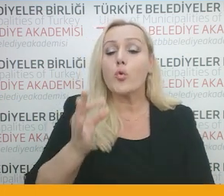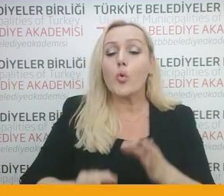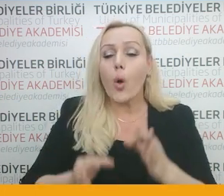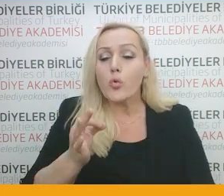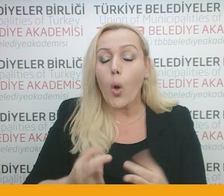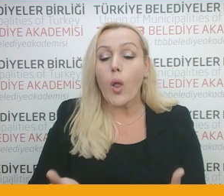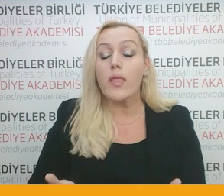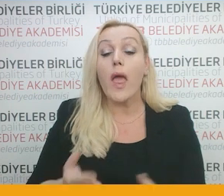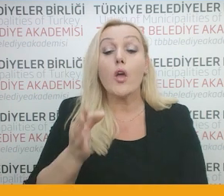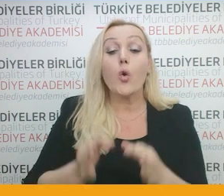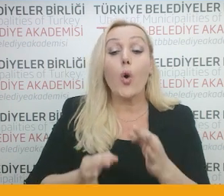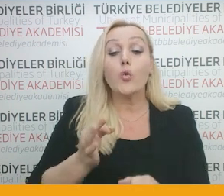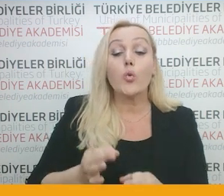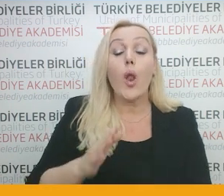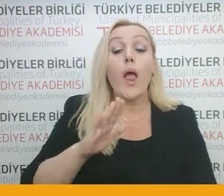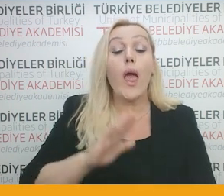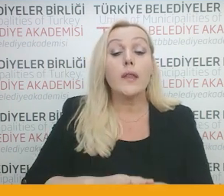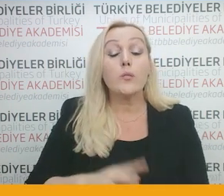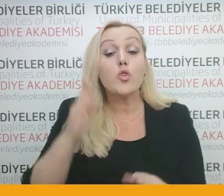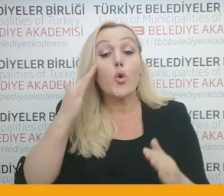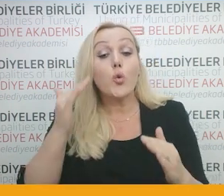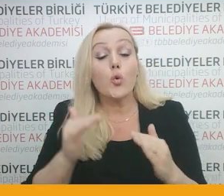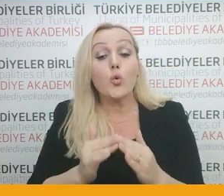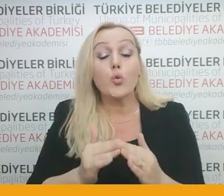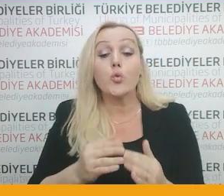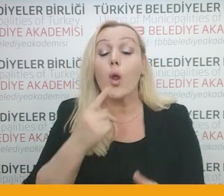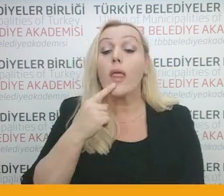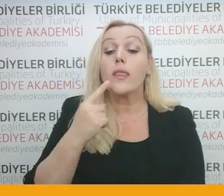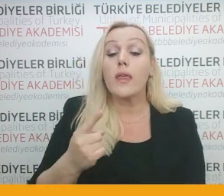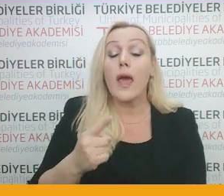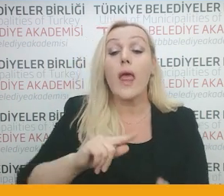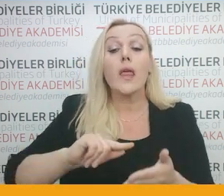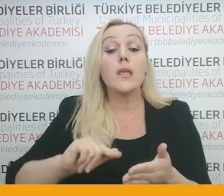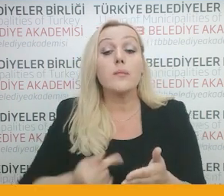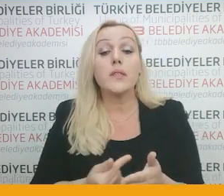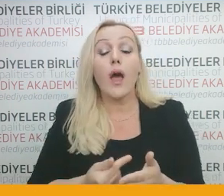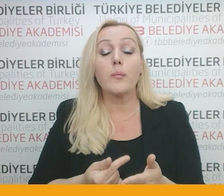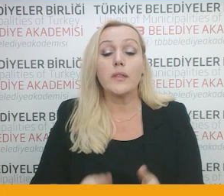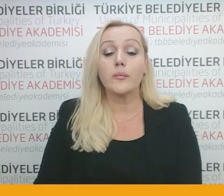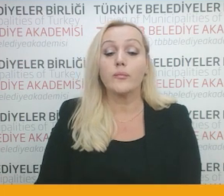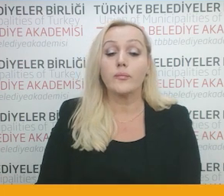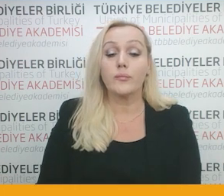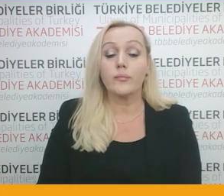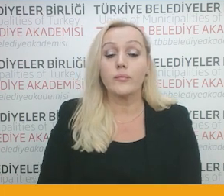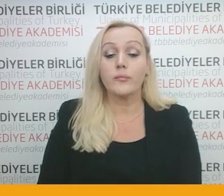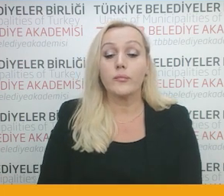belgesi üzerine kontrol edilmiş, uygun görülmüştür şerhi düşülerek